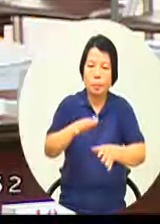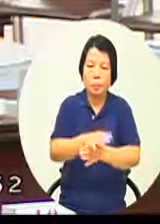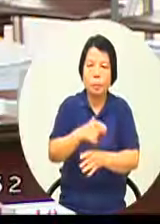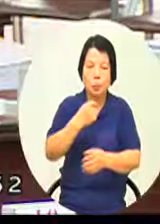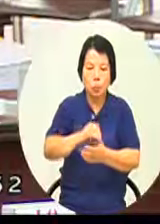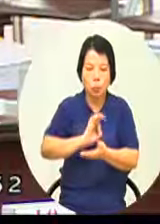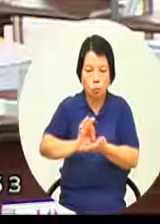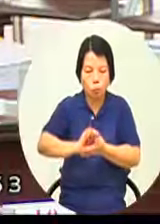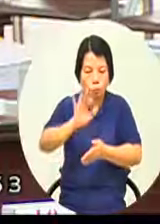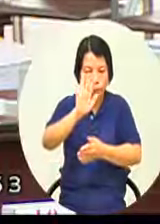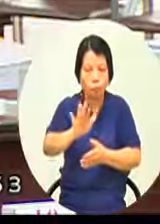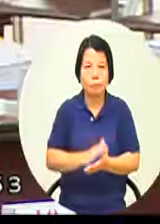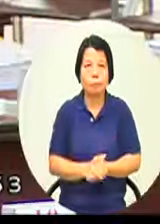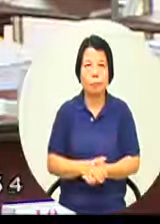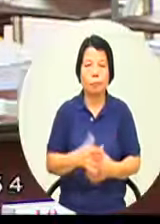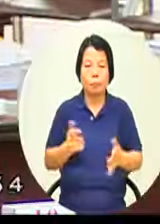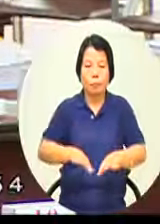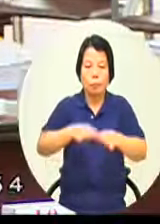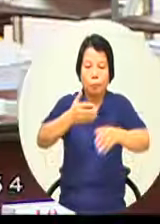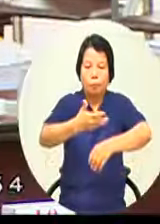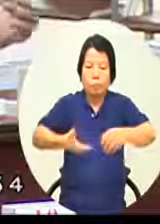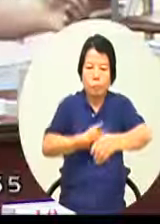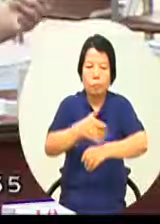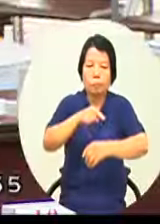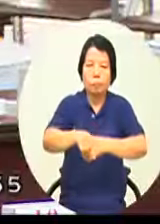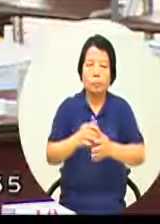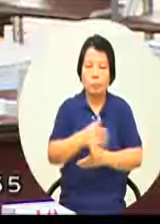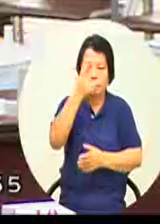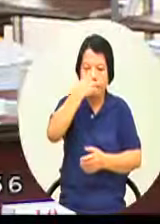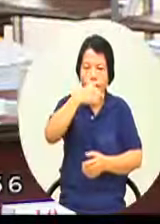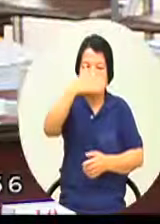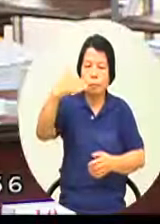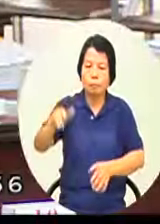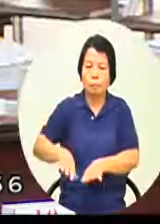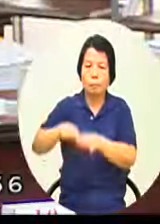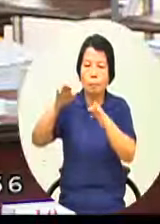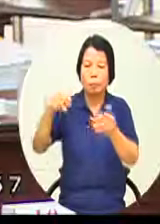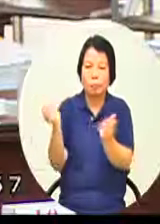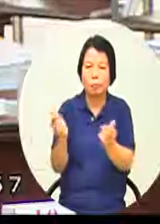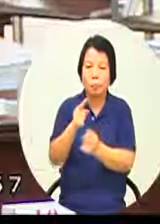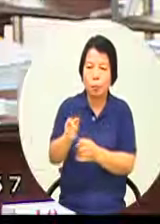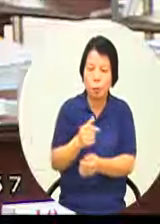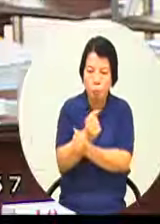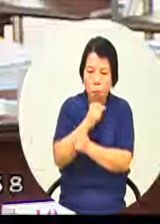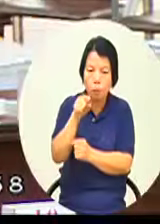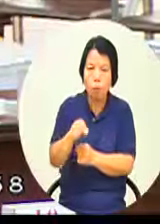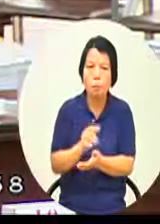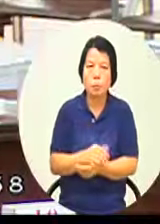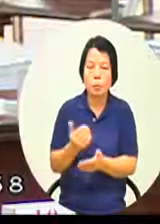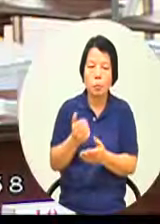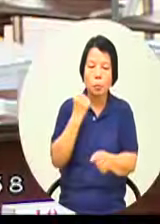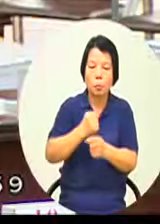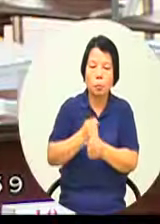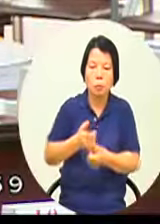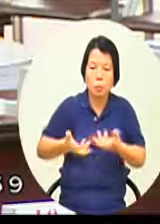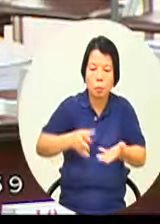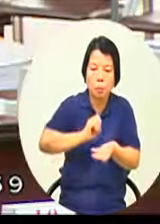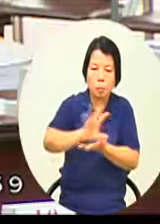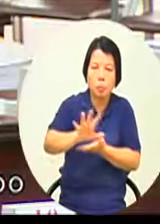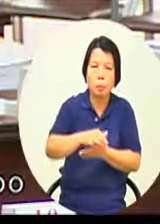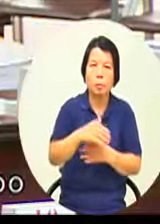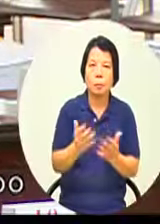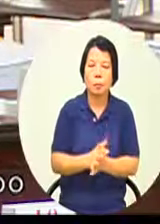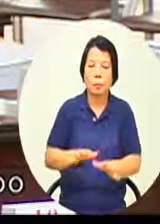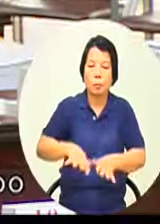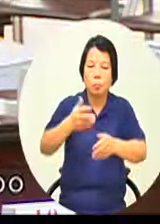看你资料对不对？志宏池唔敢做洪山，直接洪山。这边饮水的问题，我有去遐注意，但是我看恁的当初报告，志宏池对不对？吼，